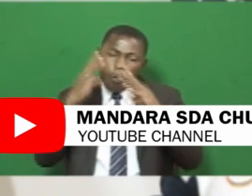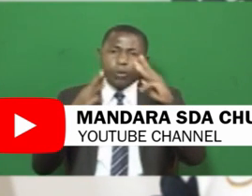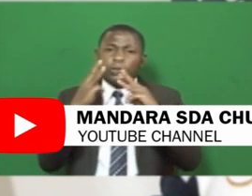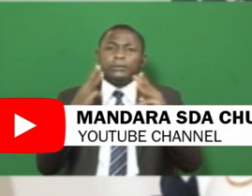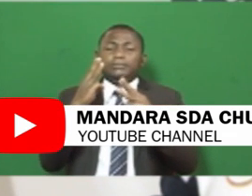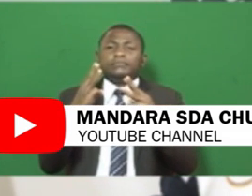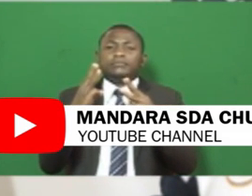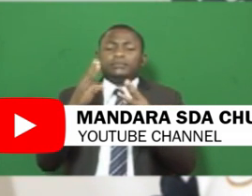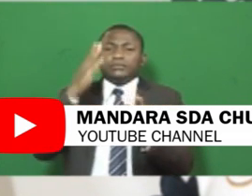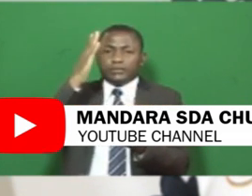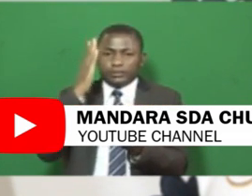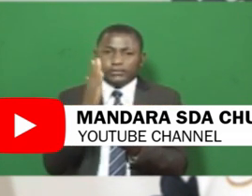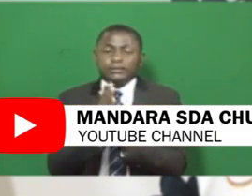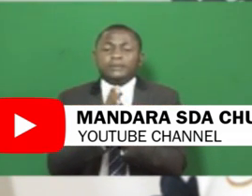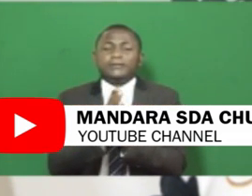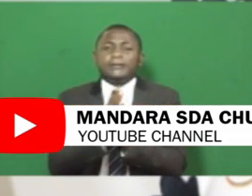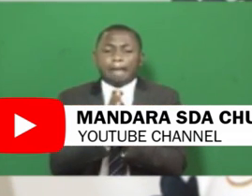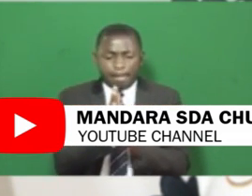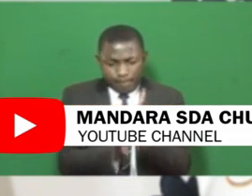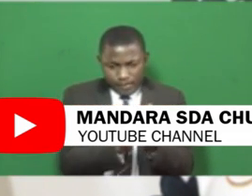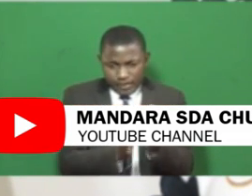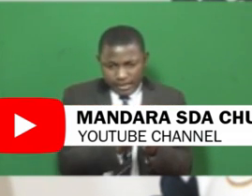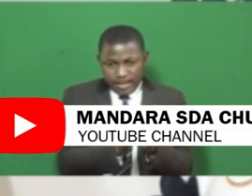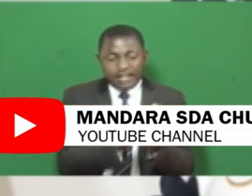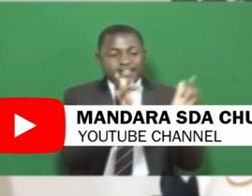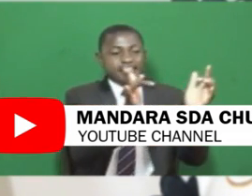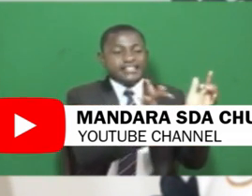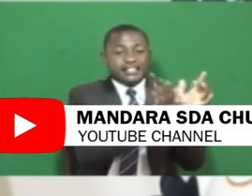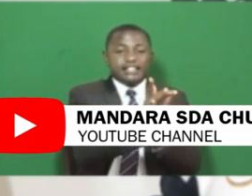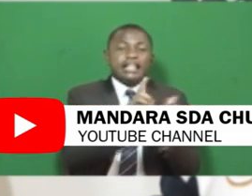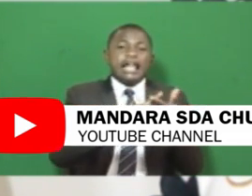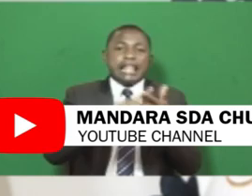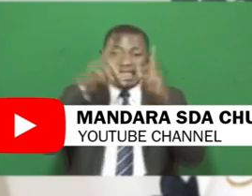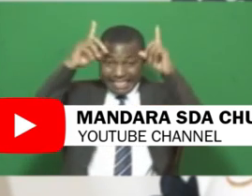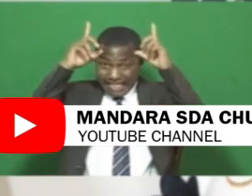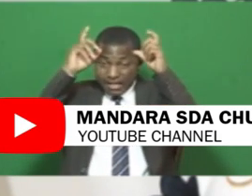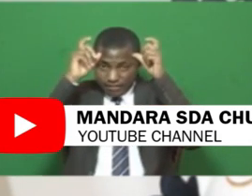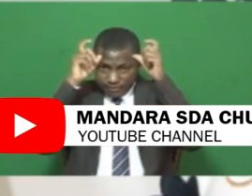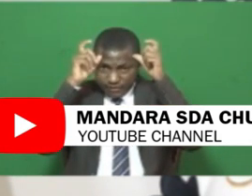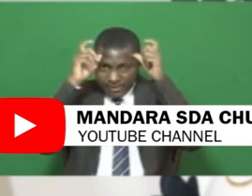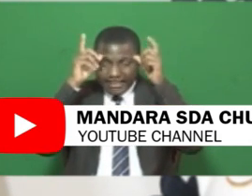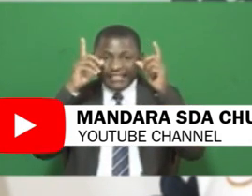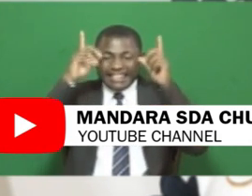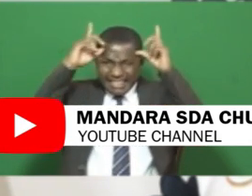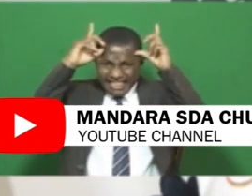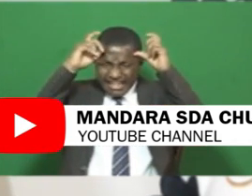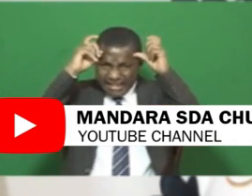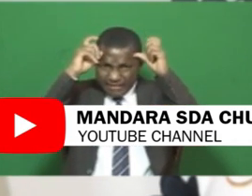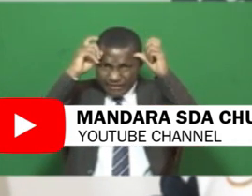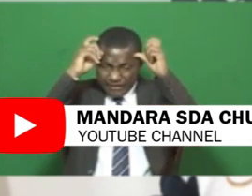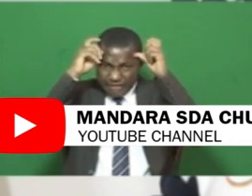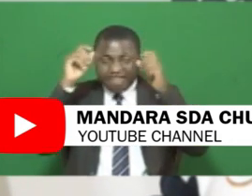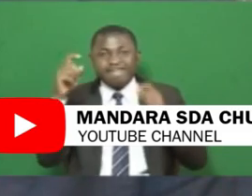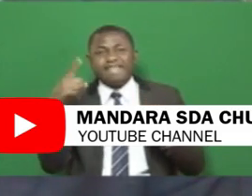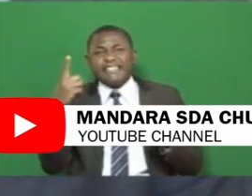Hondo iyi yakatanga pamusoro pakati paSatani naKristu. Satani uyu haana kusikwa